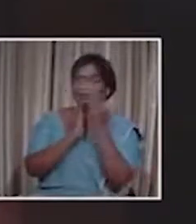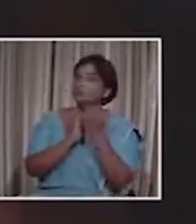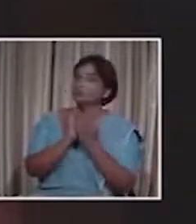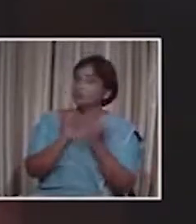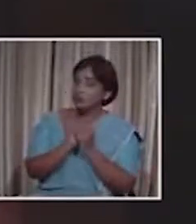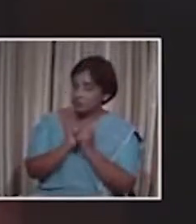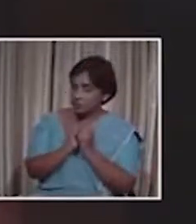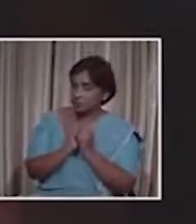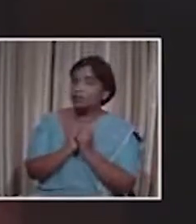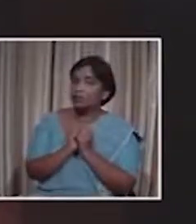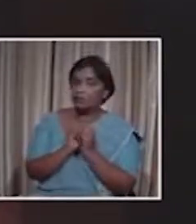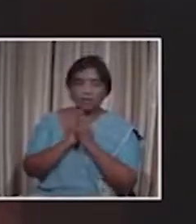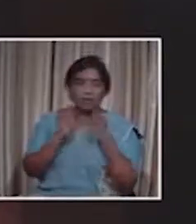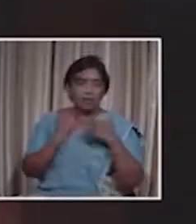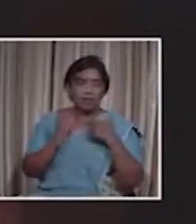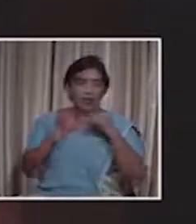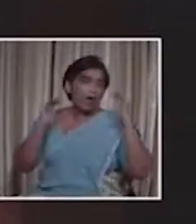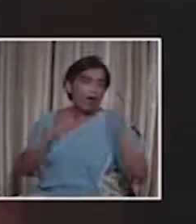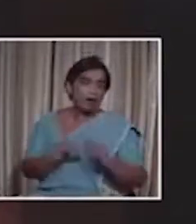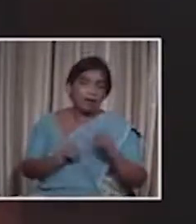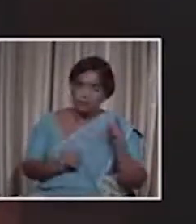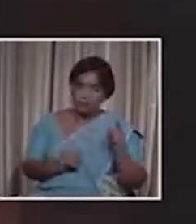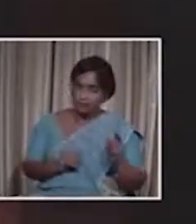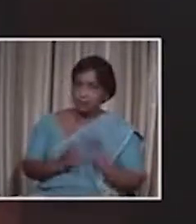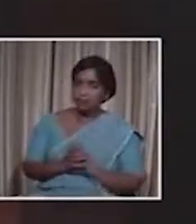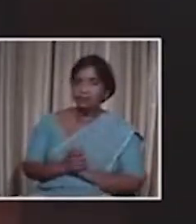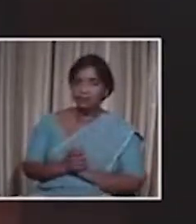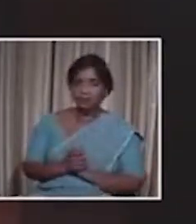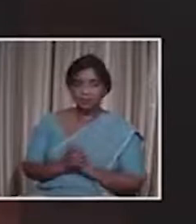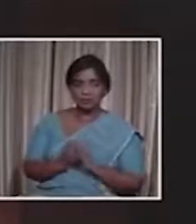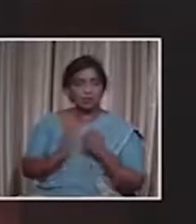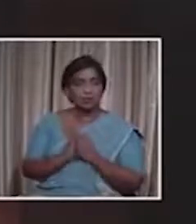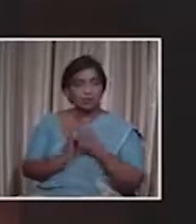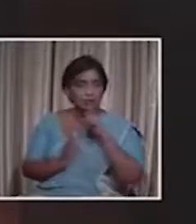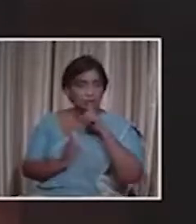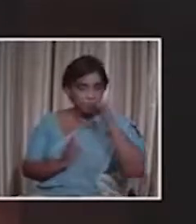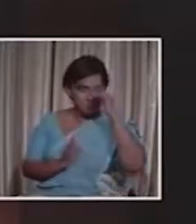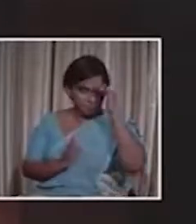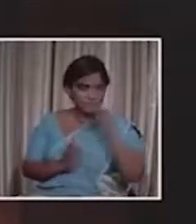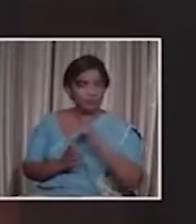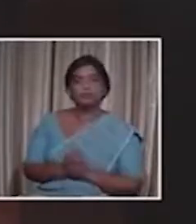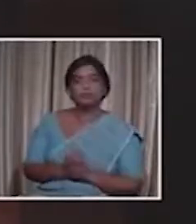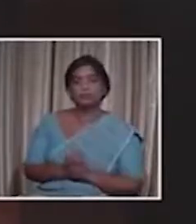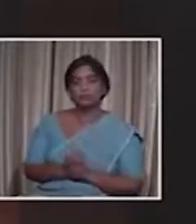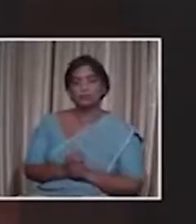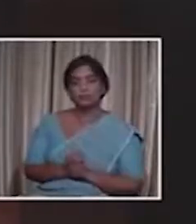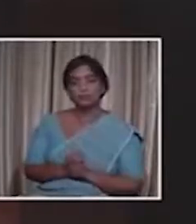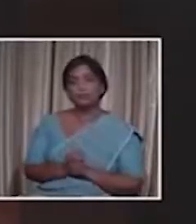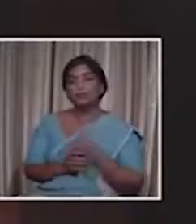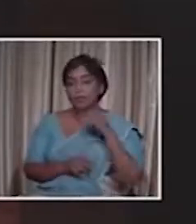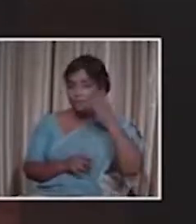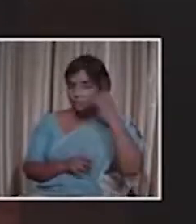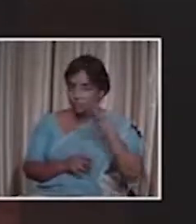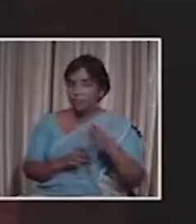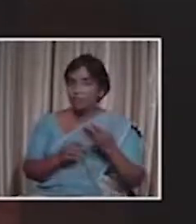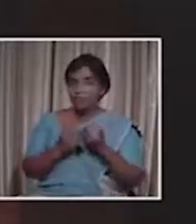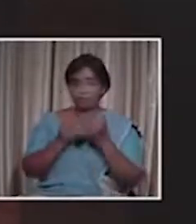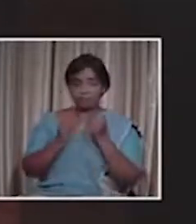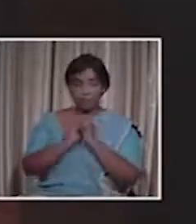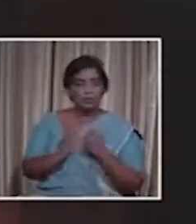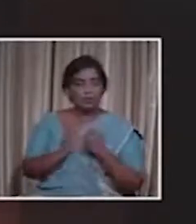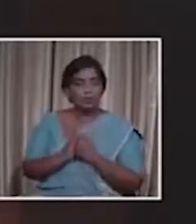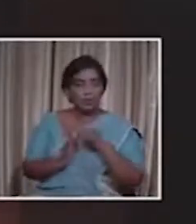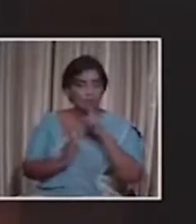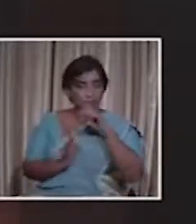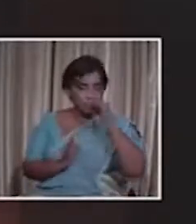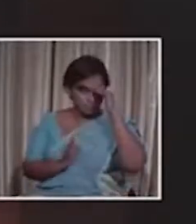காணப்படுகின்றன. உண்மைகள் மற்றும் மக்கள் எதிர்கொள்ளும் நெருக்கடிகளை அறிந்து கொள்ளாதவர்களாக செயற்படுகின்றனர். அந்த வகையில் உண்மைகள் குப்பை கூடைக்குள் செல்லும் நிலை